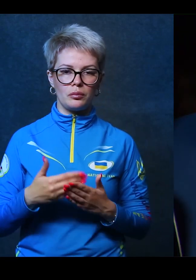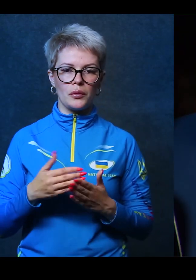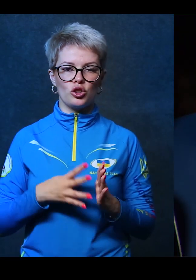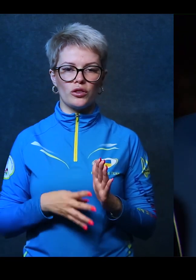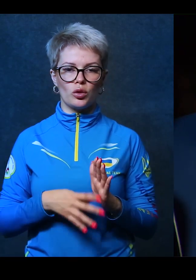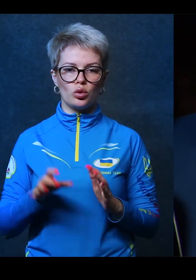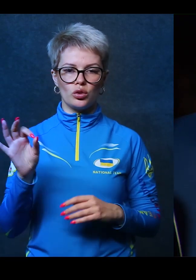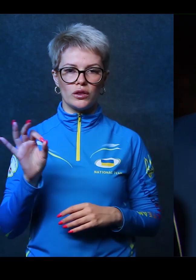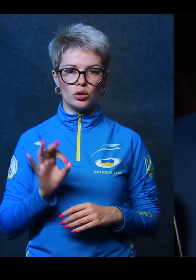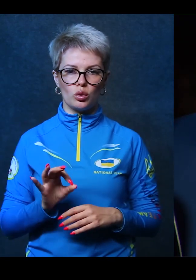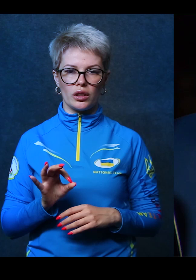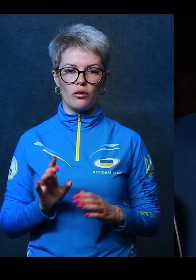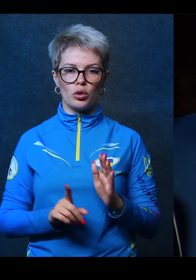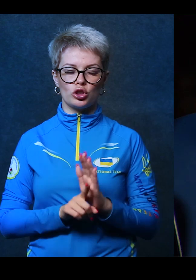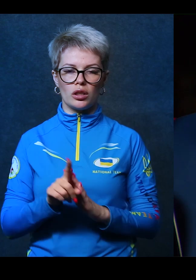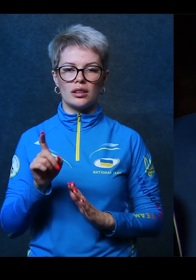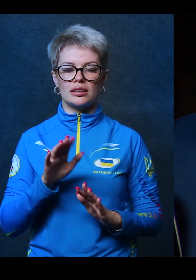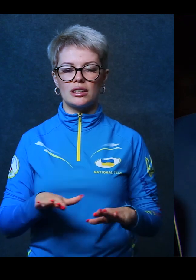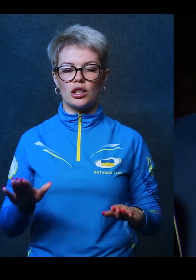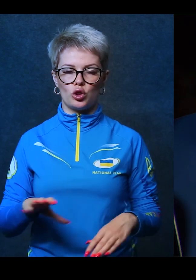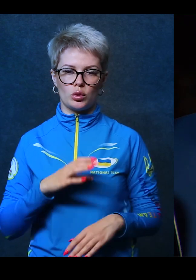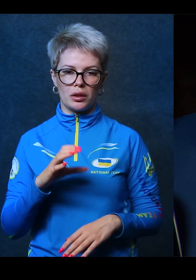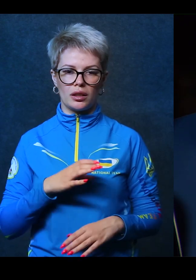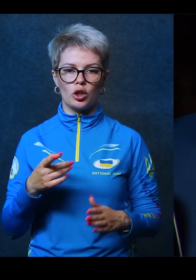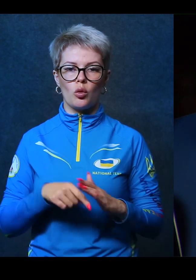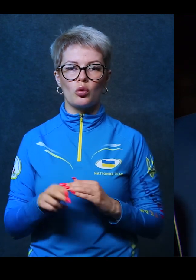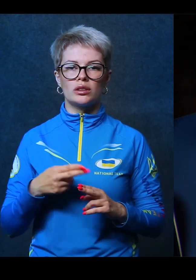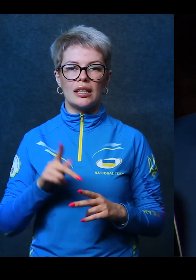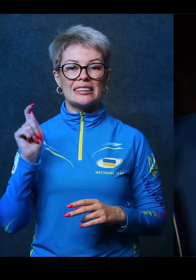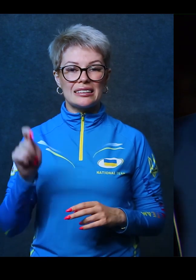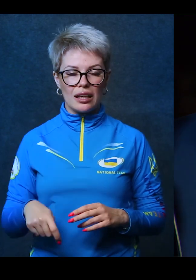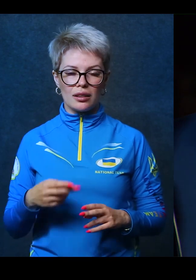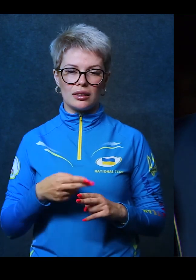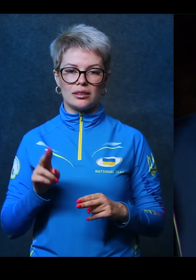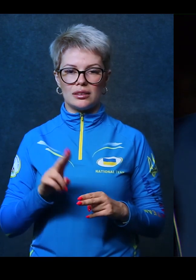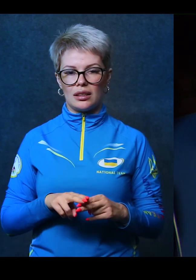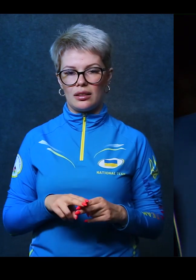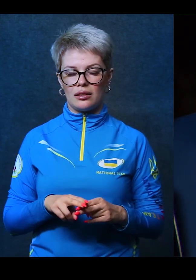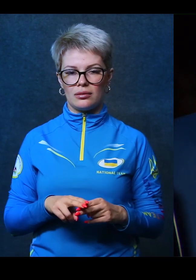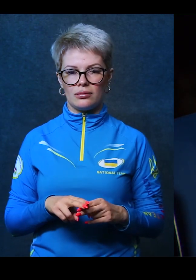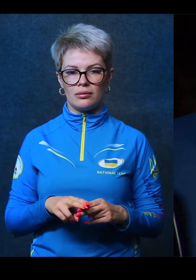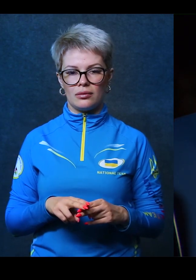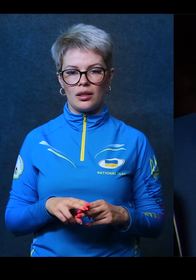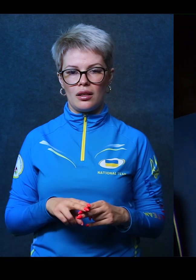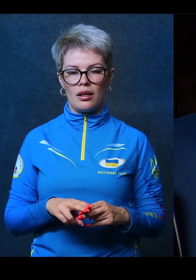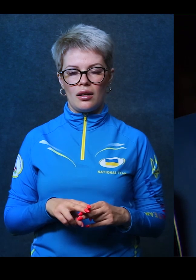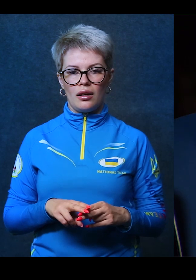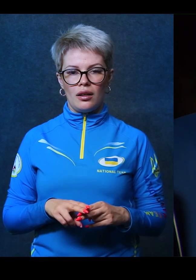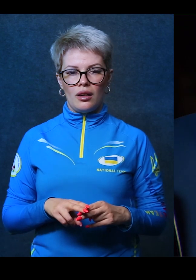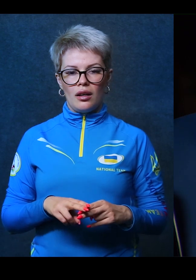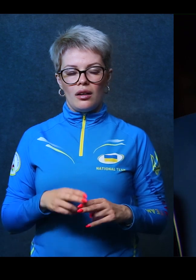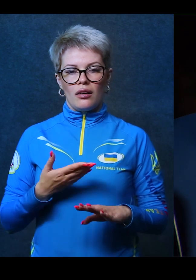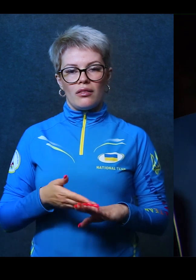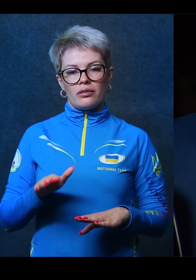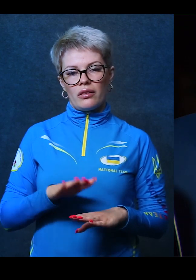майже 90% починали з дитячої спартакіади. Тому цей старт, це, ну, я не знаю,